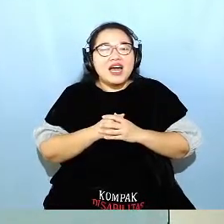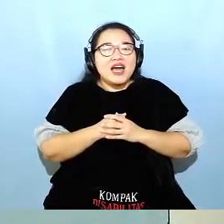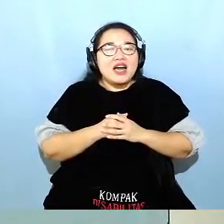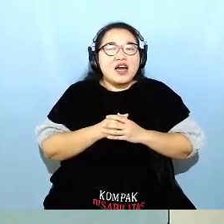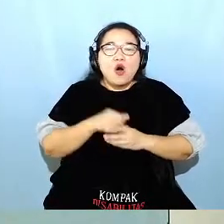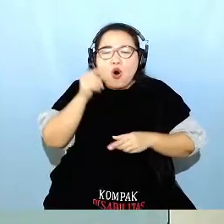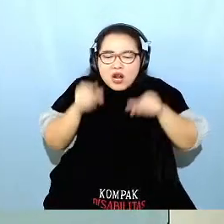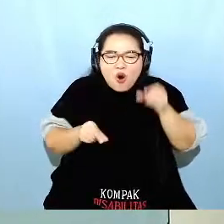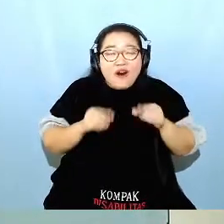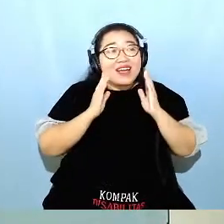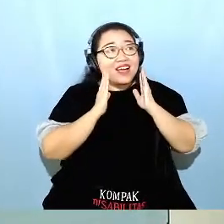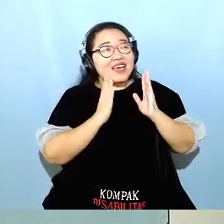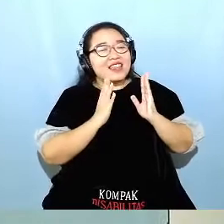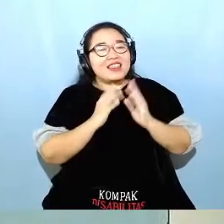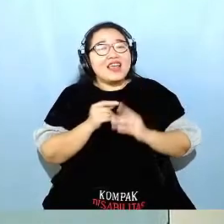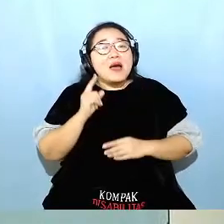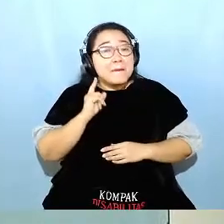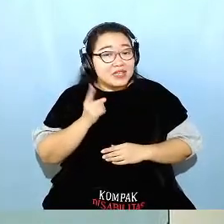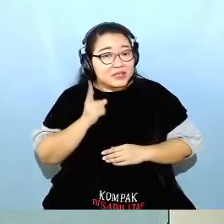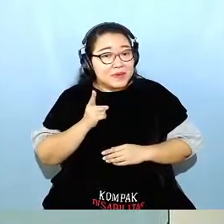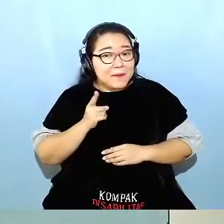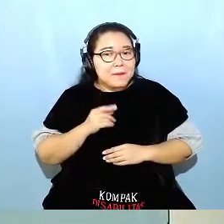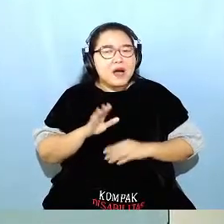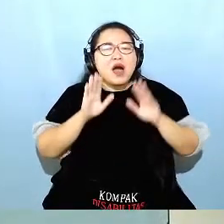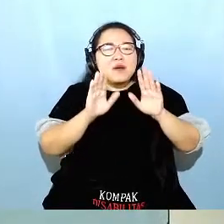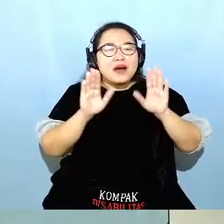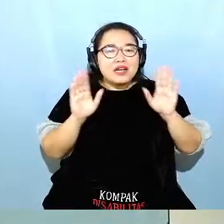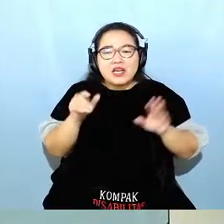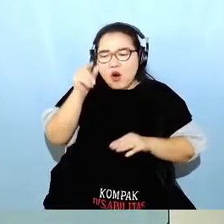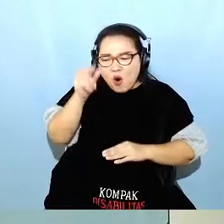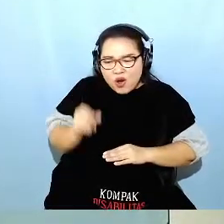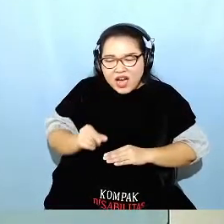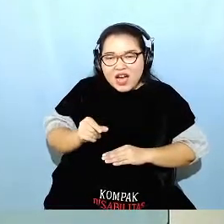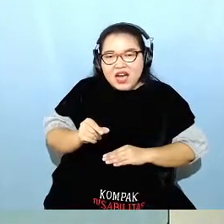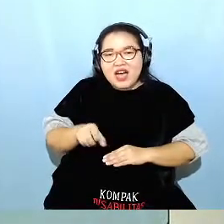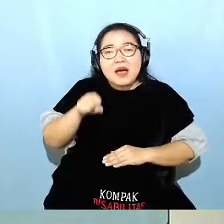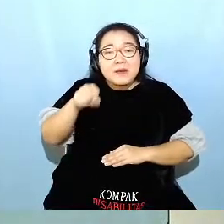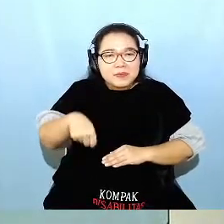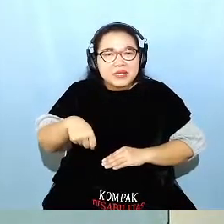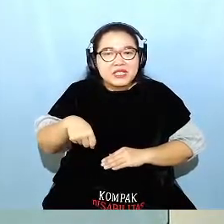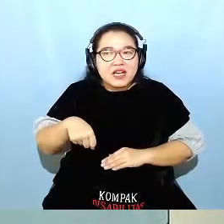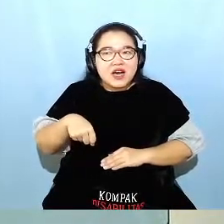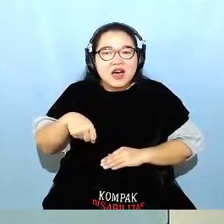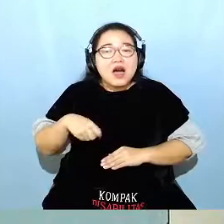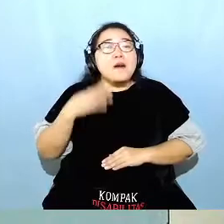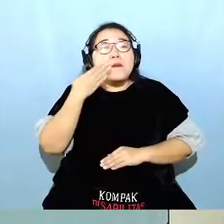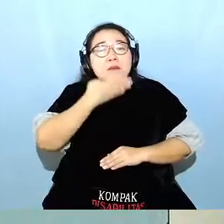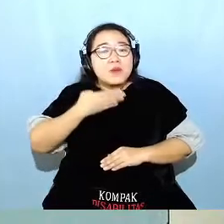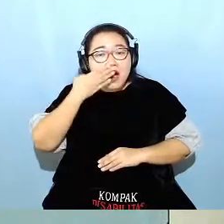bahasa-bahasa. Maka tadi dalam bacaan dari kisah para rasul ada ayat yang